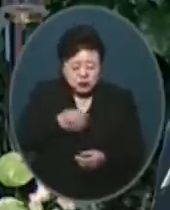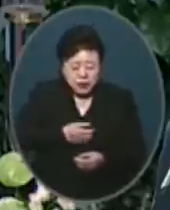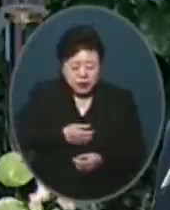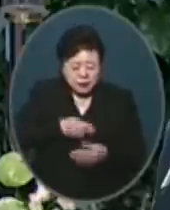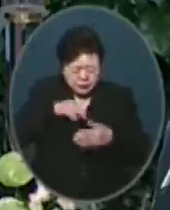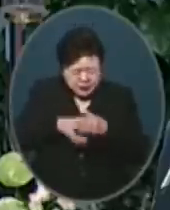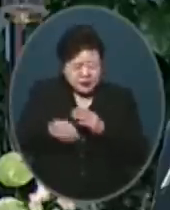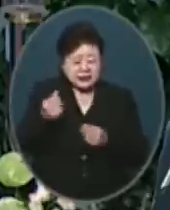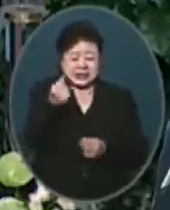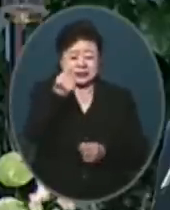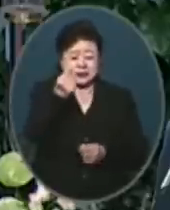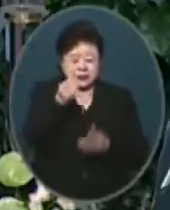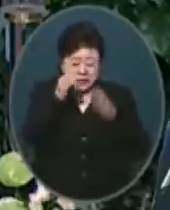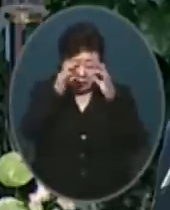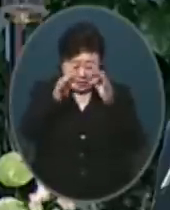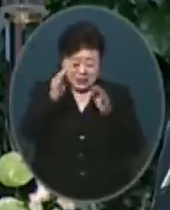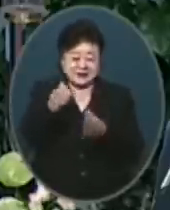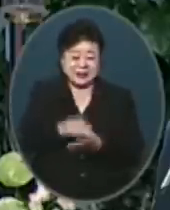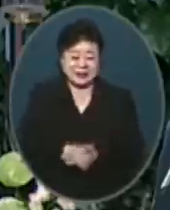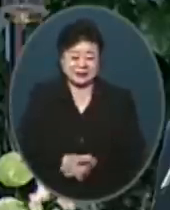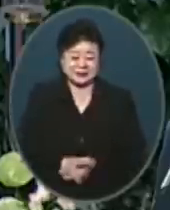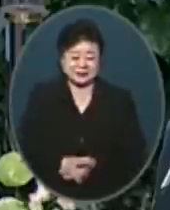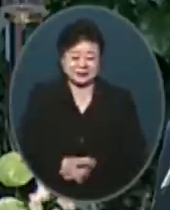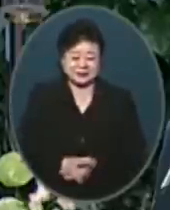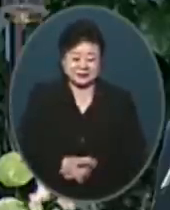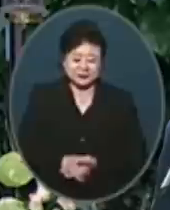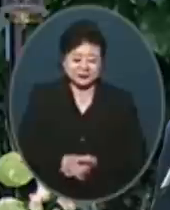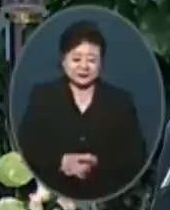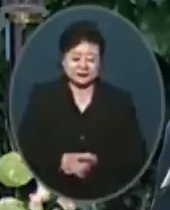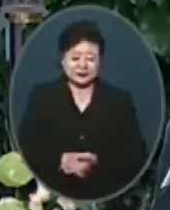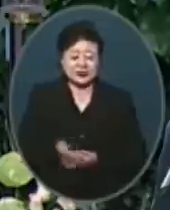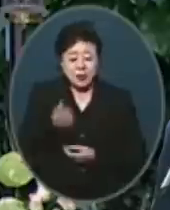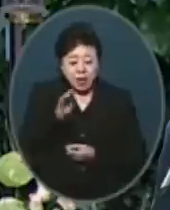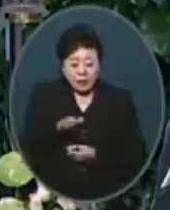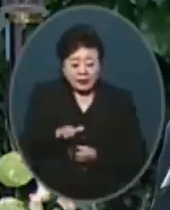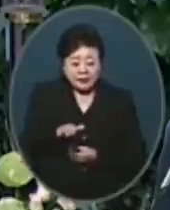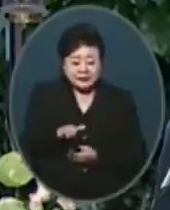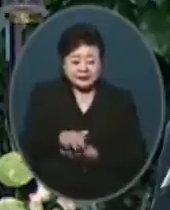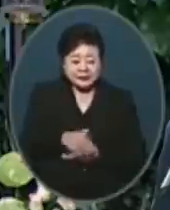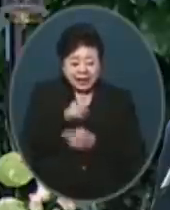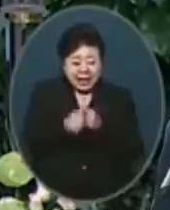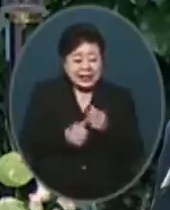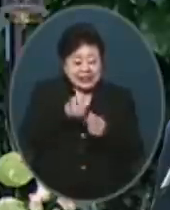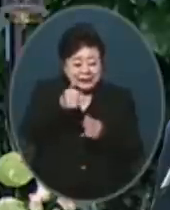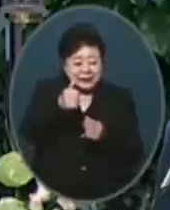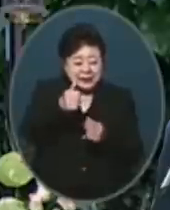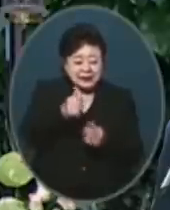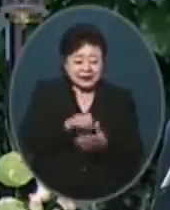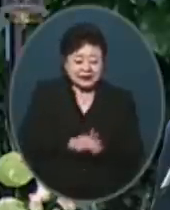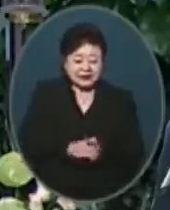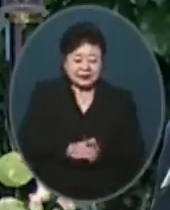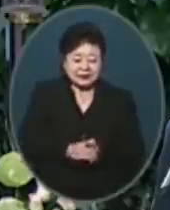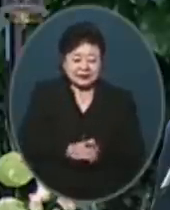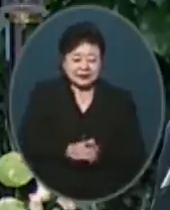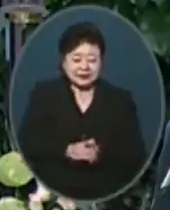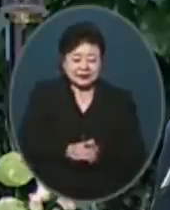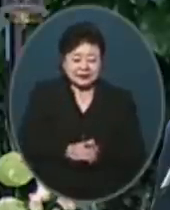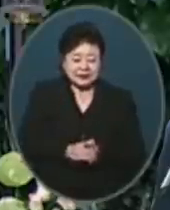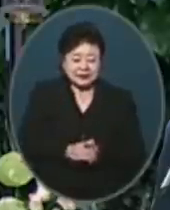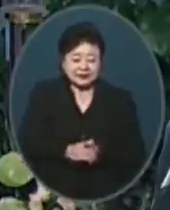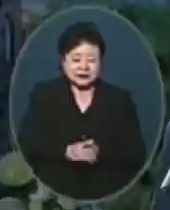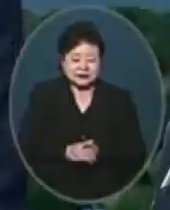비전을 바라보아야 하는 것입니다. 그러면 하나님이 보호이기 때문에 여러분 보배함이